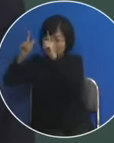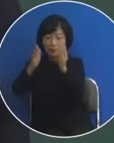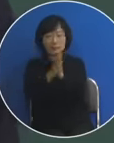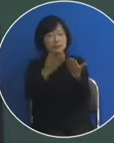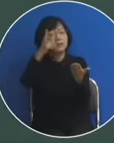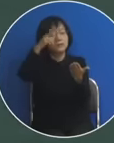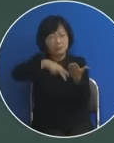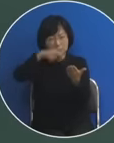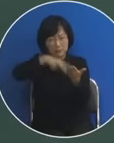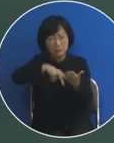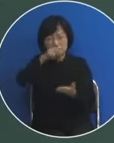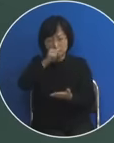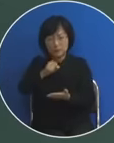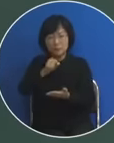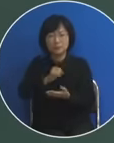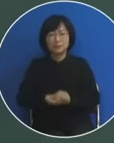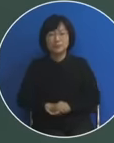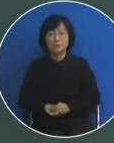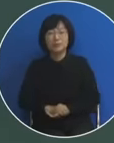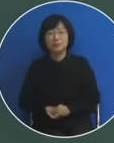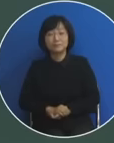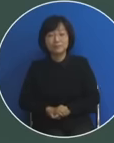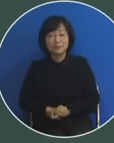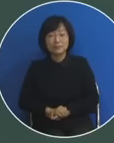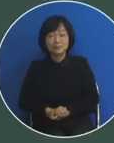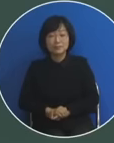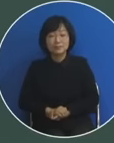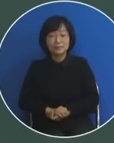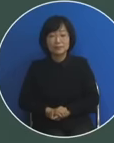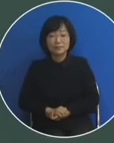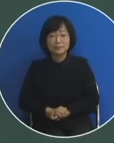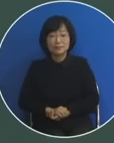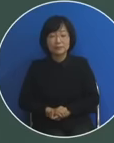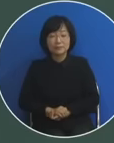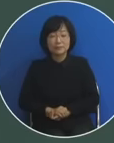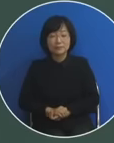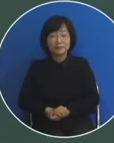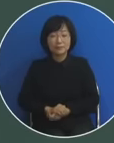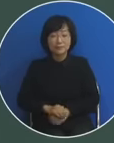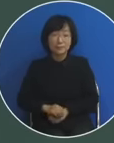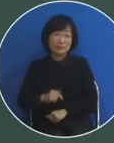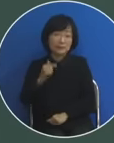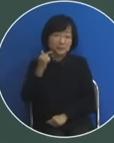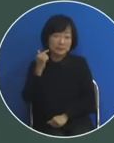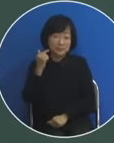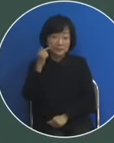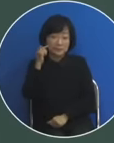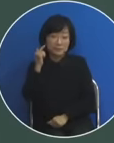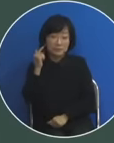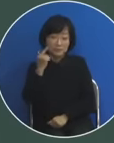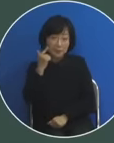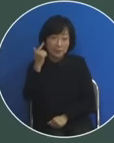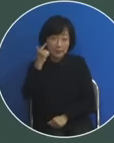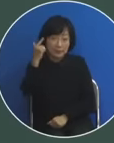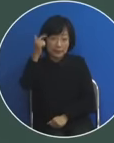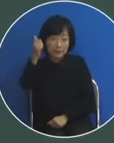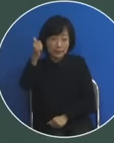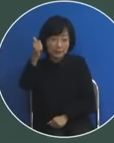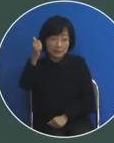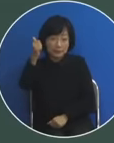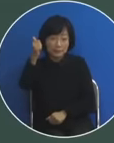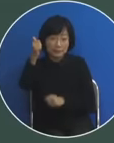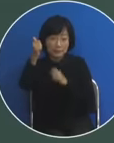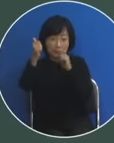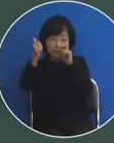but honestly, this is where we lose hold of many things. 목사님들도 이런 보면 표가 나요. That at first glance you can tell, and even when you look at pastors. 어느 날 보면 뭘